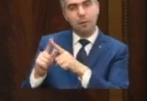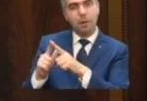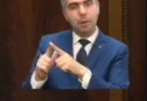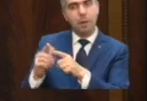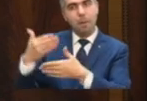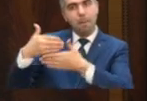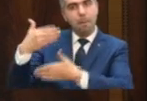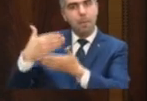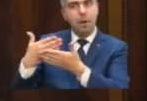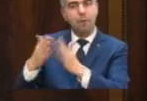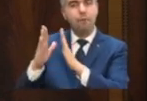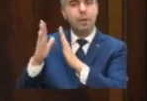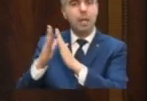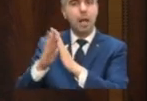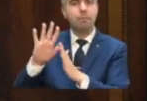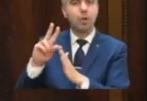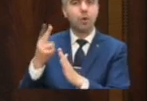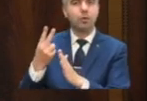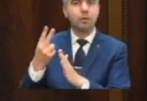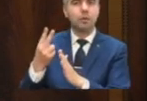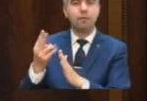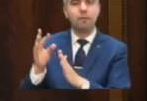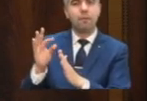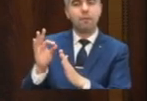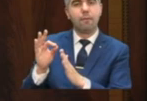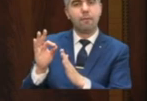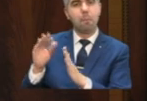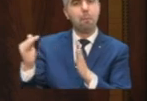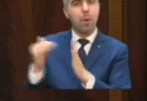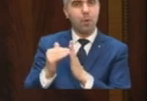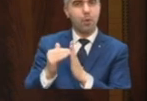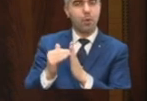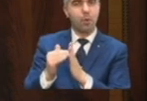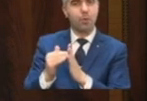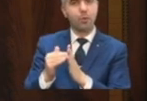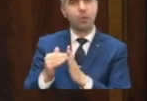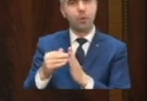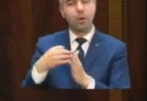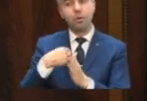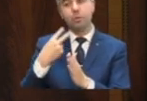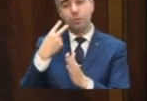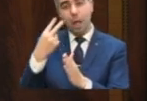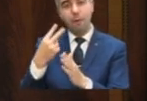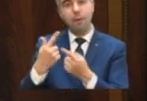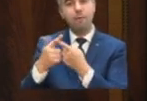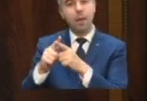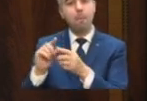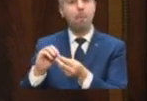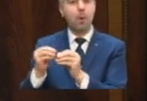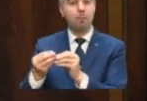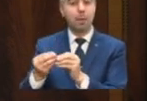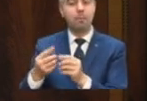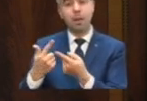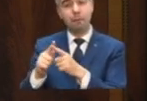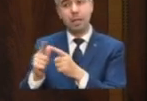ديال السكن الاجتماعي مع الحرص على جودة العقارات السكنية، لأنه للأسف بعض المنجزات إذا مشينا نزورها فيها إشكالات حقيقية الآن